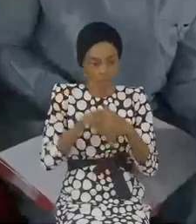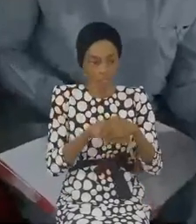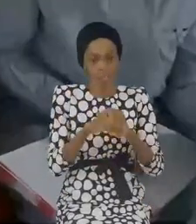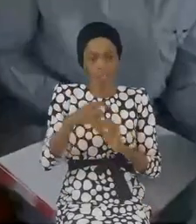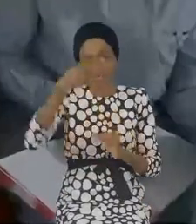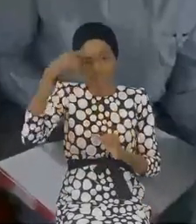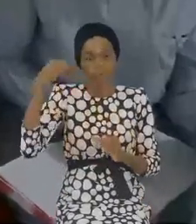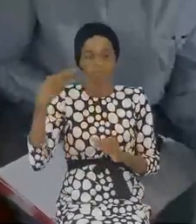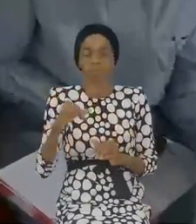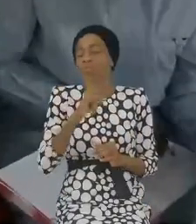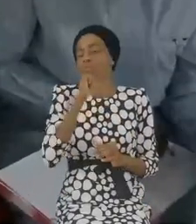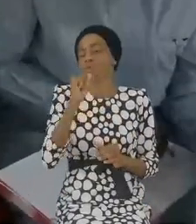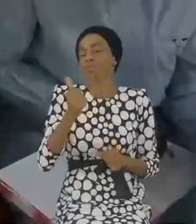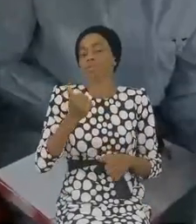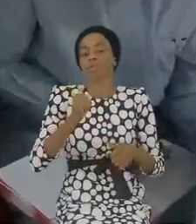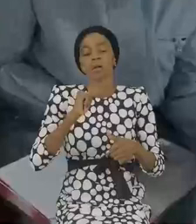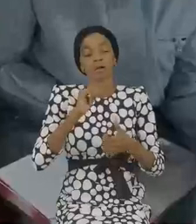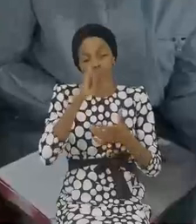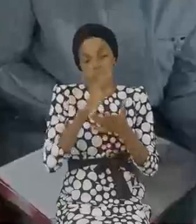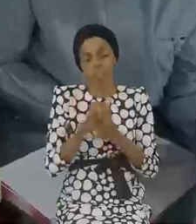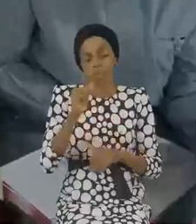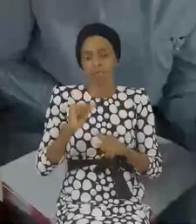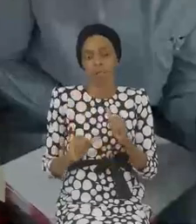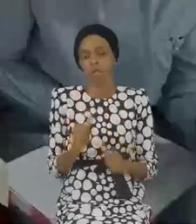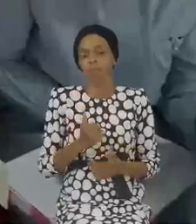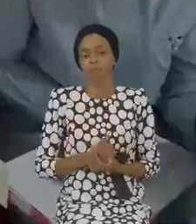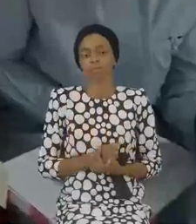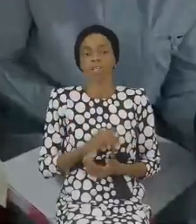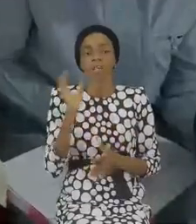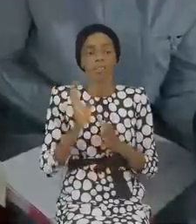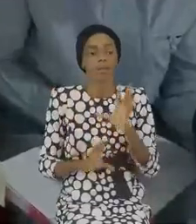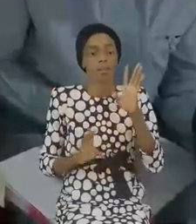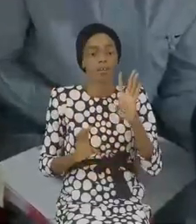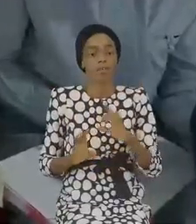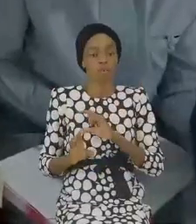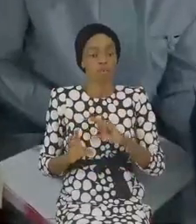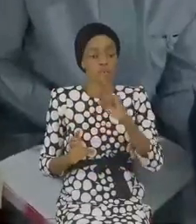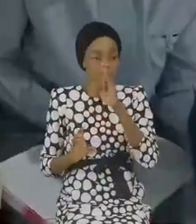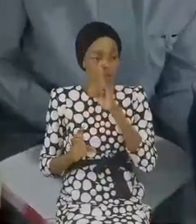leur incrédulité. Chapitre 4, verset 1. Chapitre 4, verset 1.